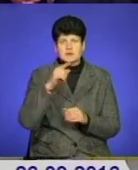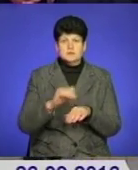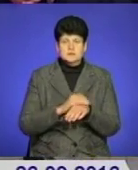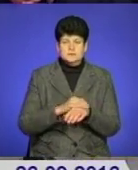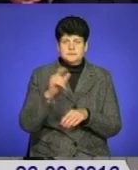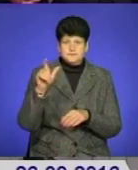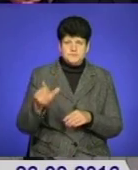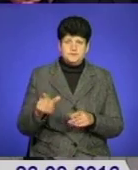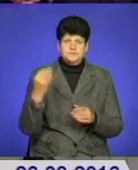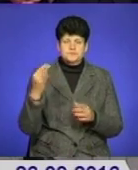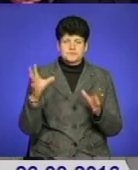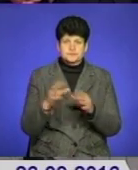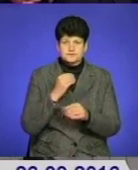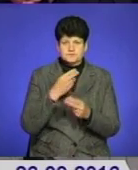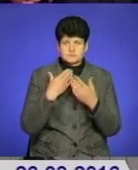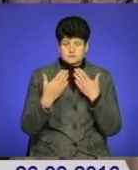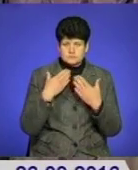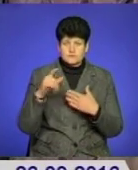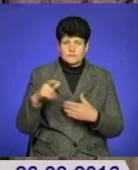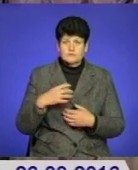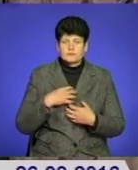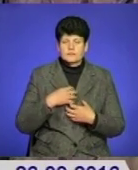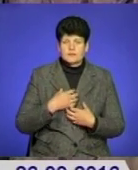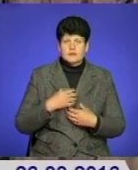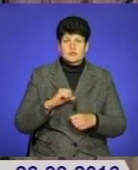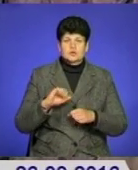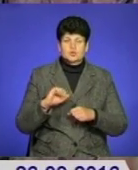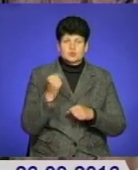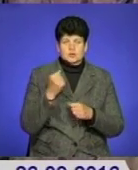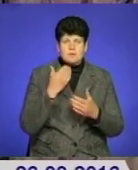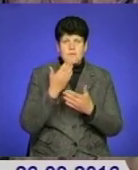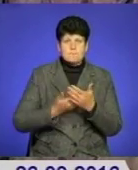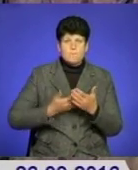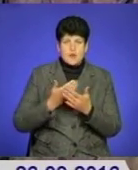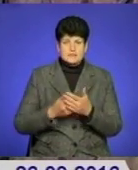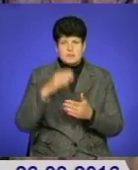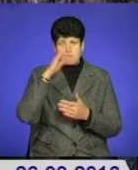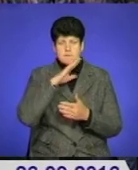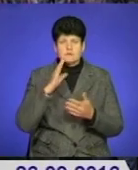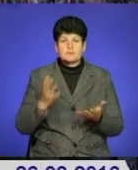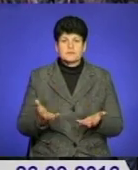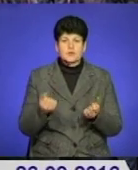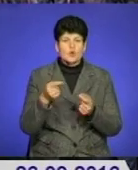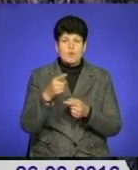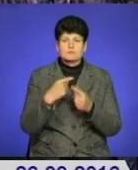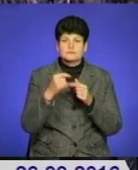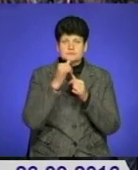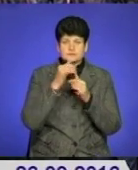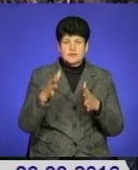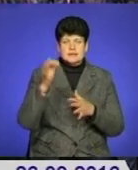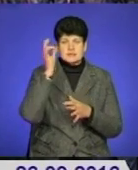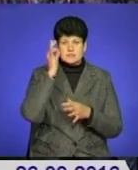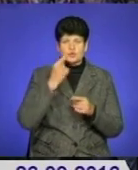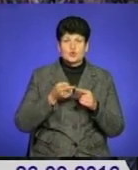цікавого співрозмовника. Родина сумує за дружніми порадами і батьківською підтримкою. Його не повернути, та згадує цю